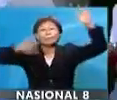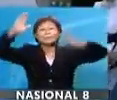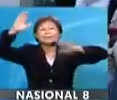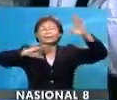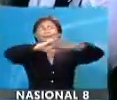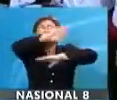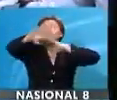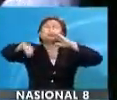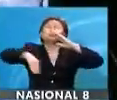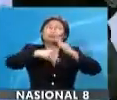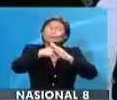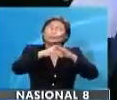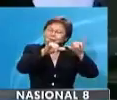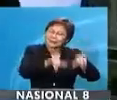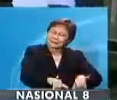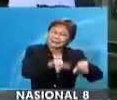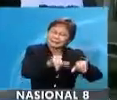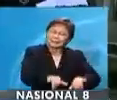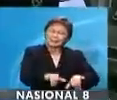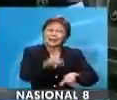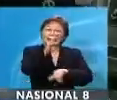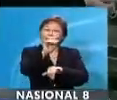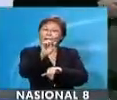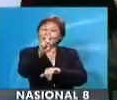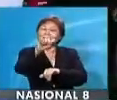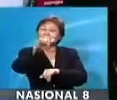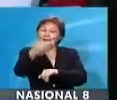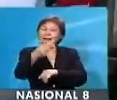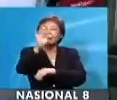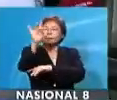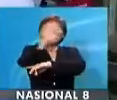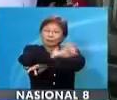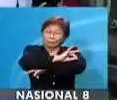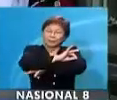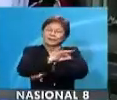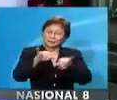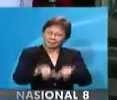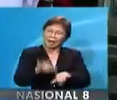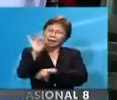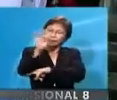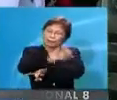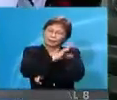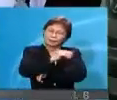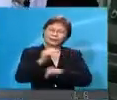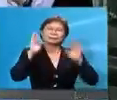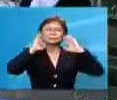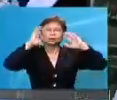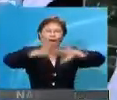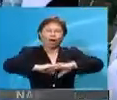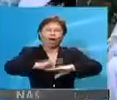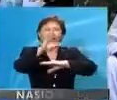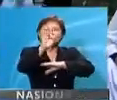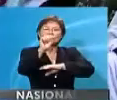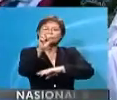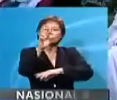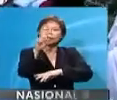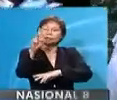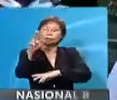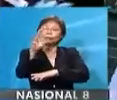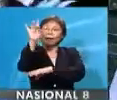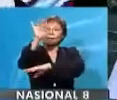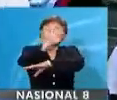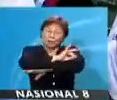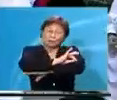secara keseluruhannya akan berada di Madinah selama 8 hari dan kalau sempat mereka menunaikan solat fardu 8 hari